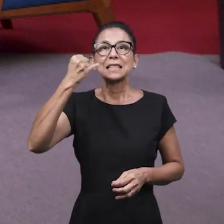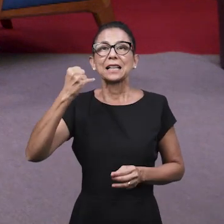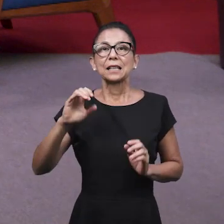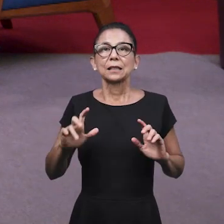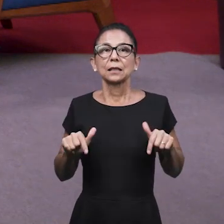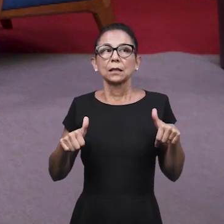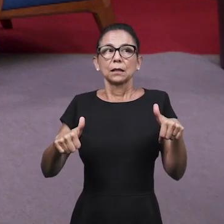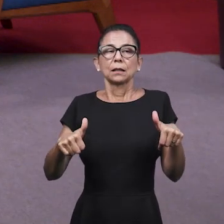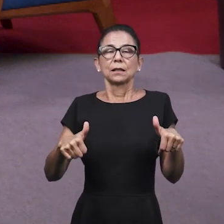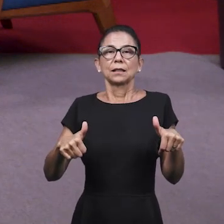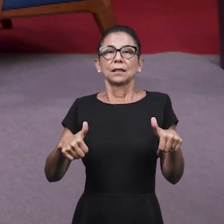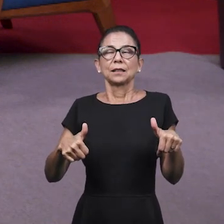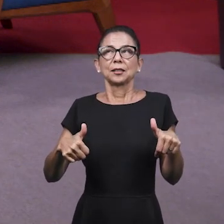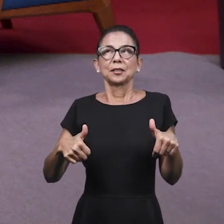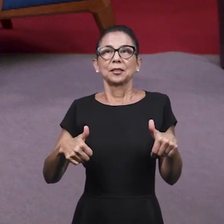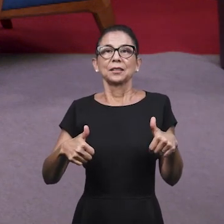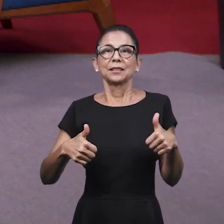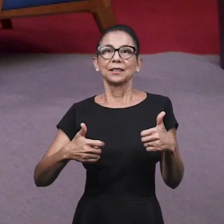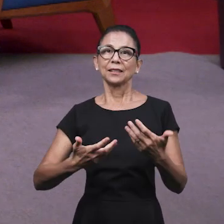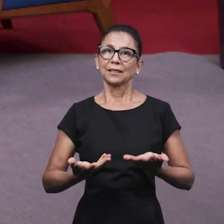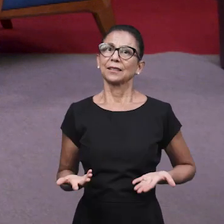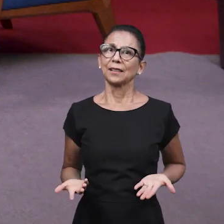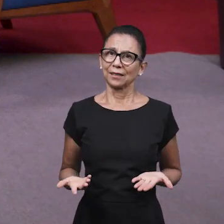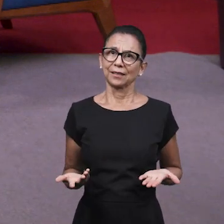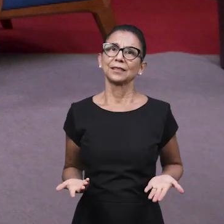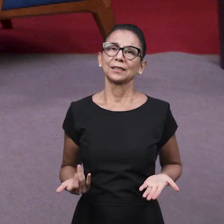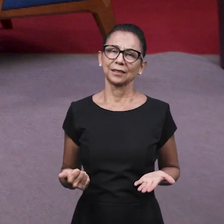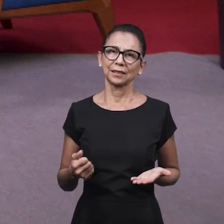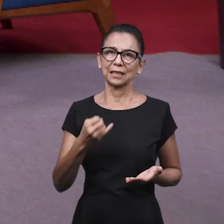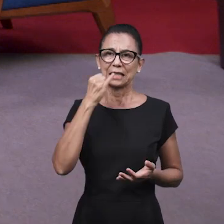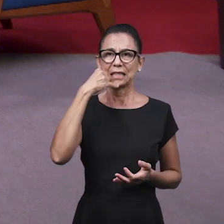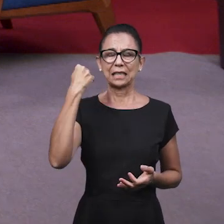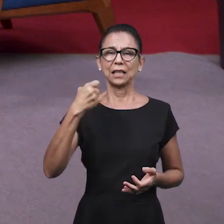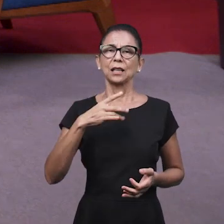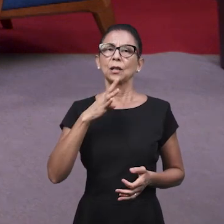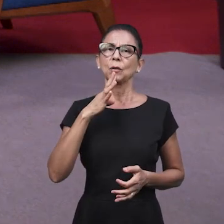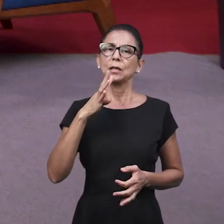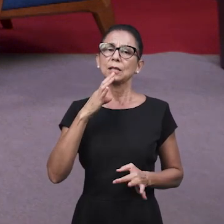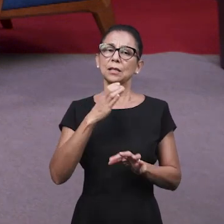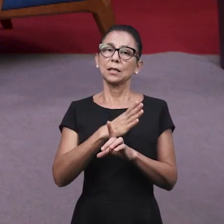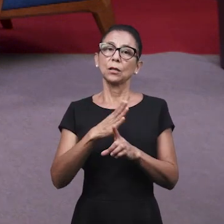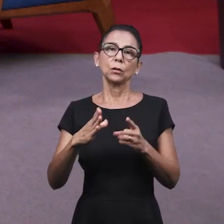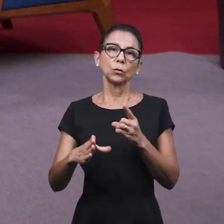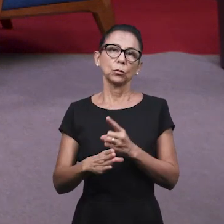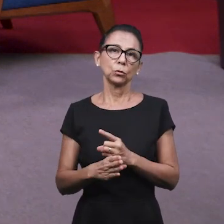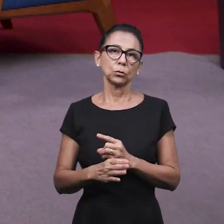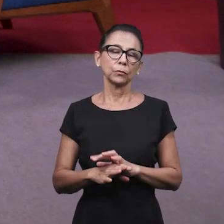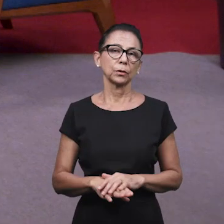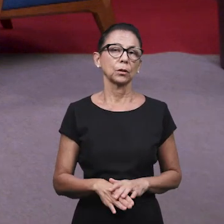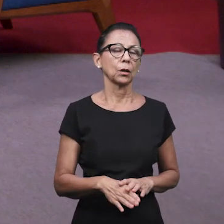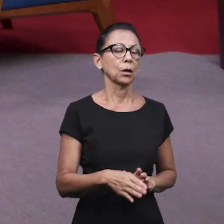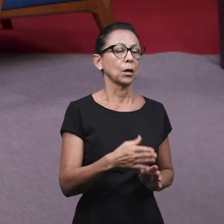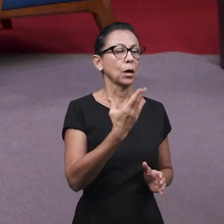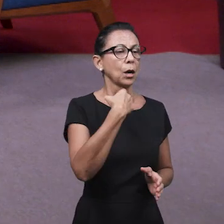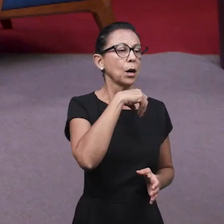Il connaissait le culte. C'est si bien qu'il a demandé, mon père, voici le bois, le feu, mais où était l'agneau?